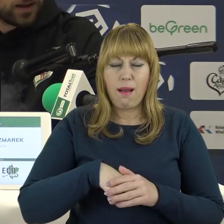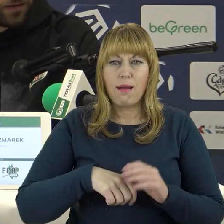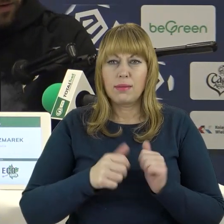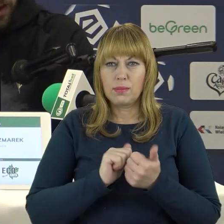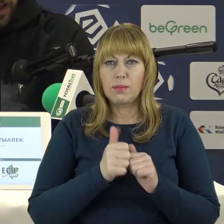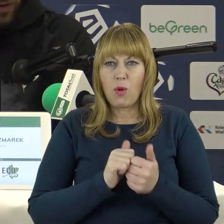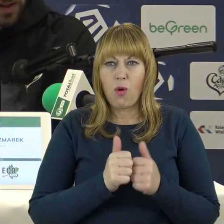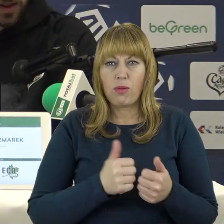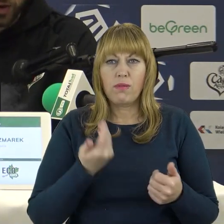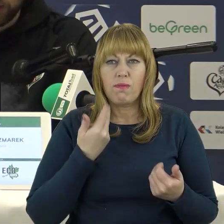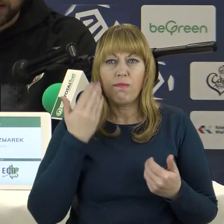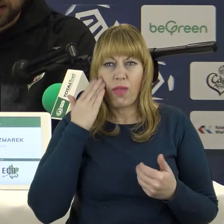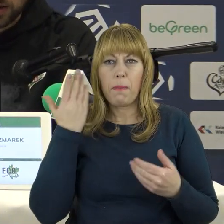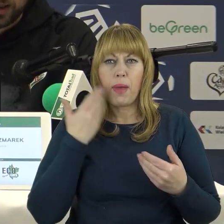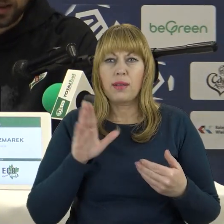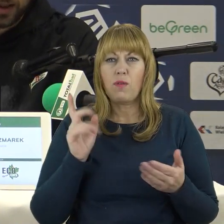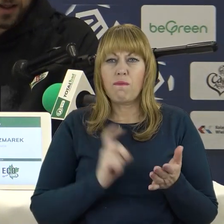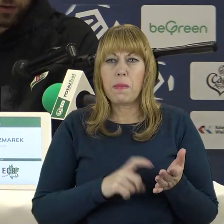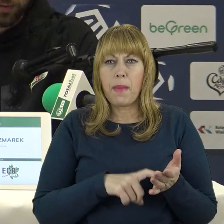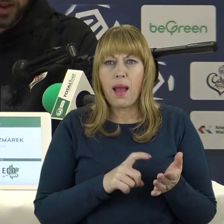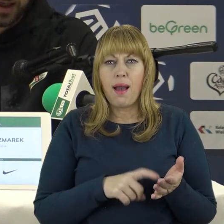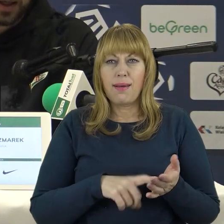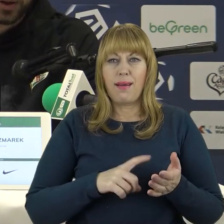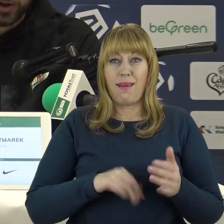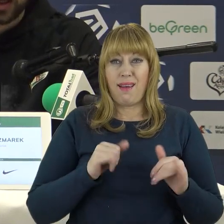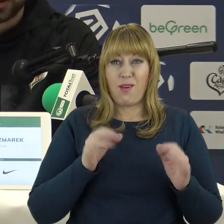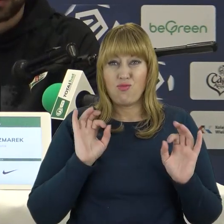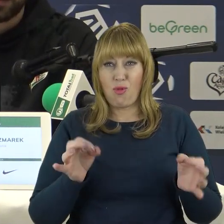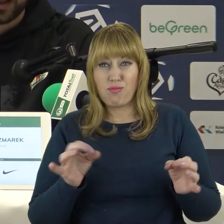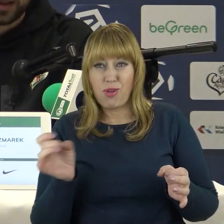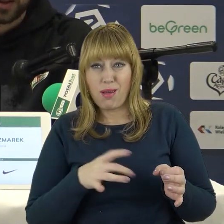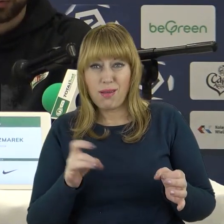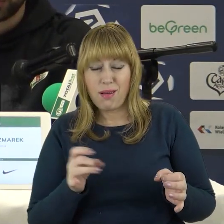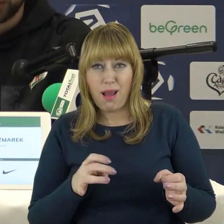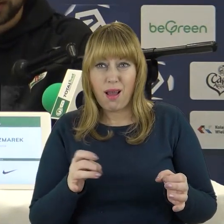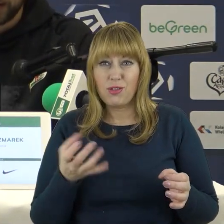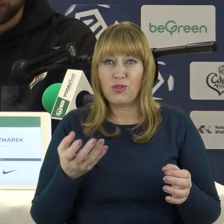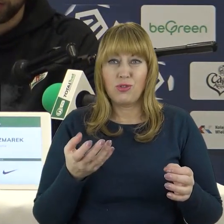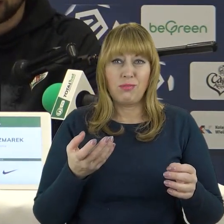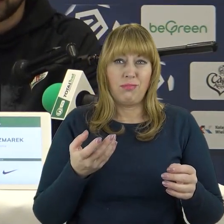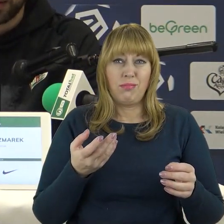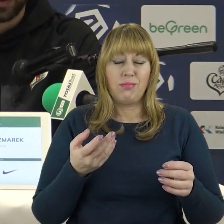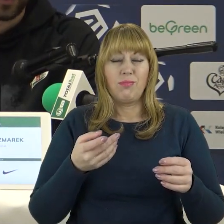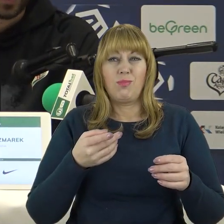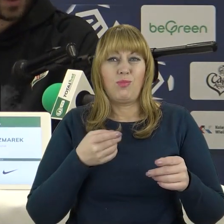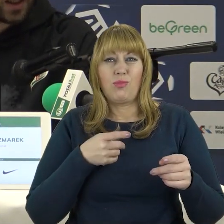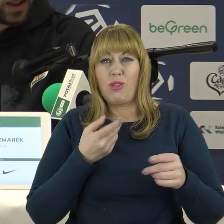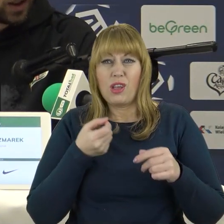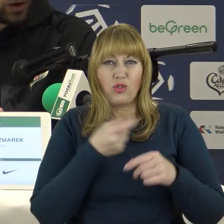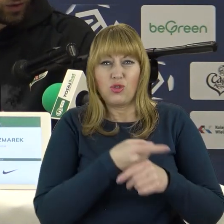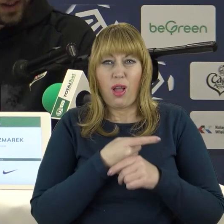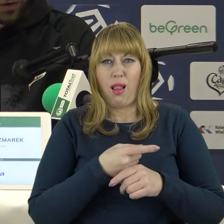wymagająca jest sytuacja, jeżeli dobrze grasz, nie strzelasz bramki, jesteś pod koniec takiego dla nas naprawdę